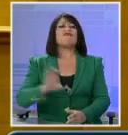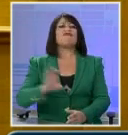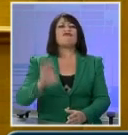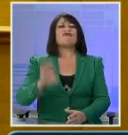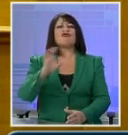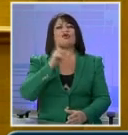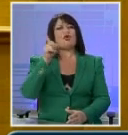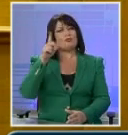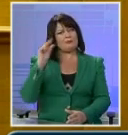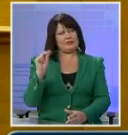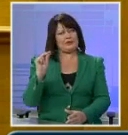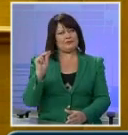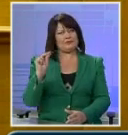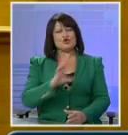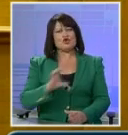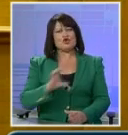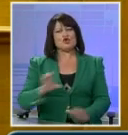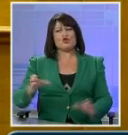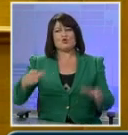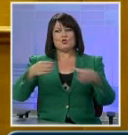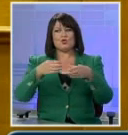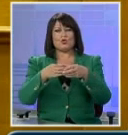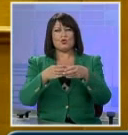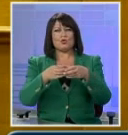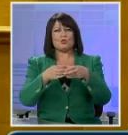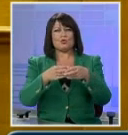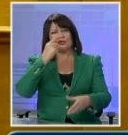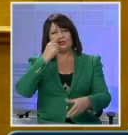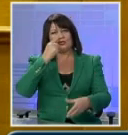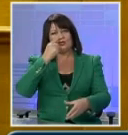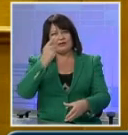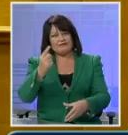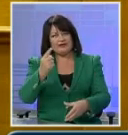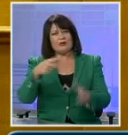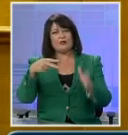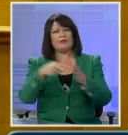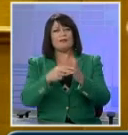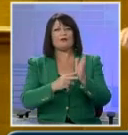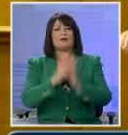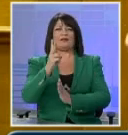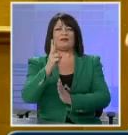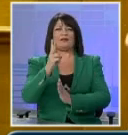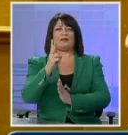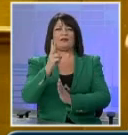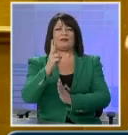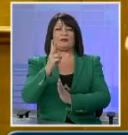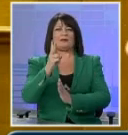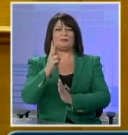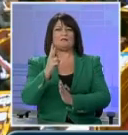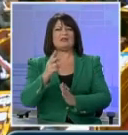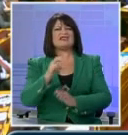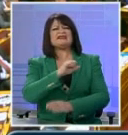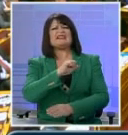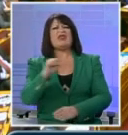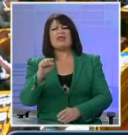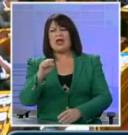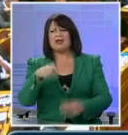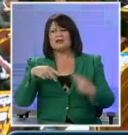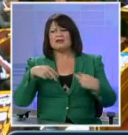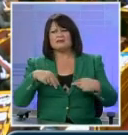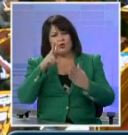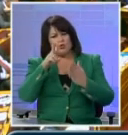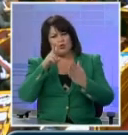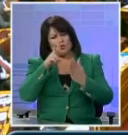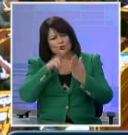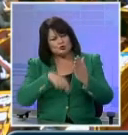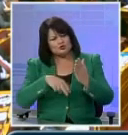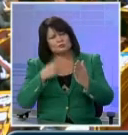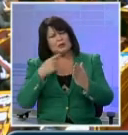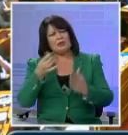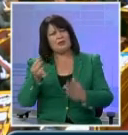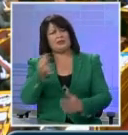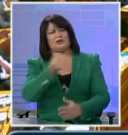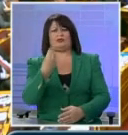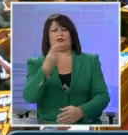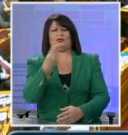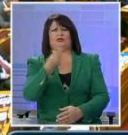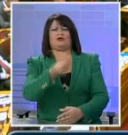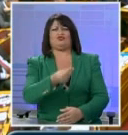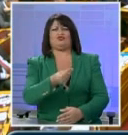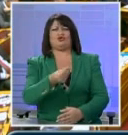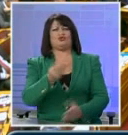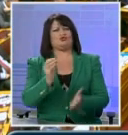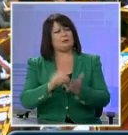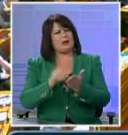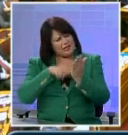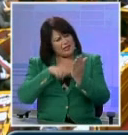Σταθάκης, τα έχετε διαβάσει, τα ξέρετε, θα σας τα καταθέσω να τα ξαναδείτε. Και τον καλό να μην ξεχνά ότι με δική του